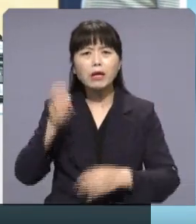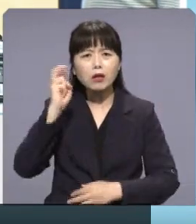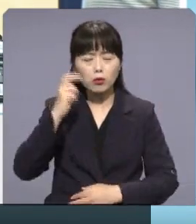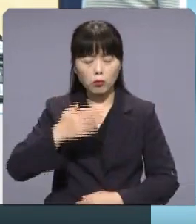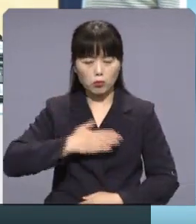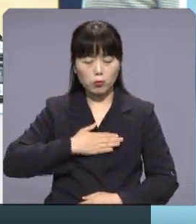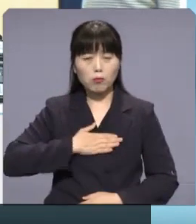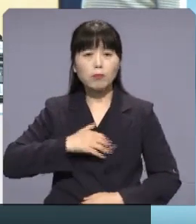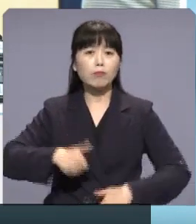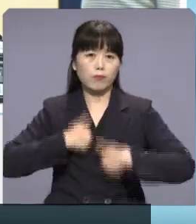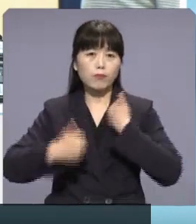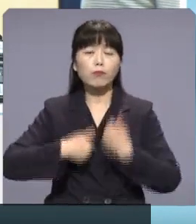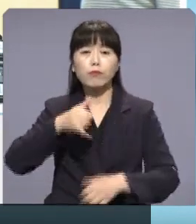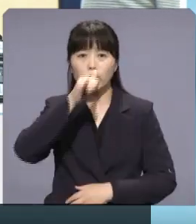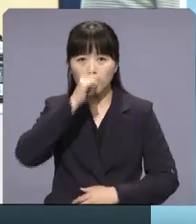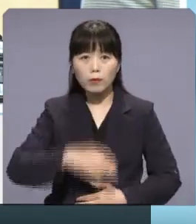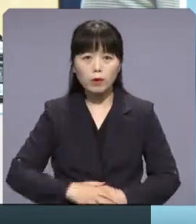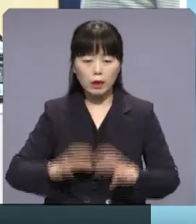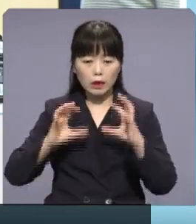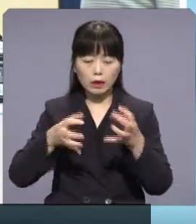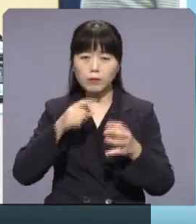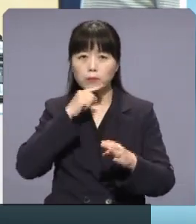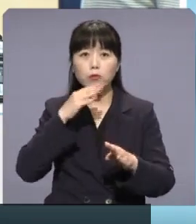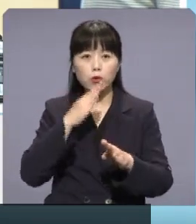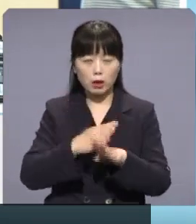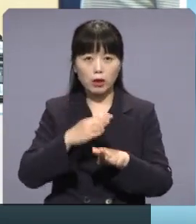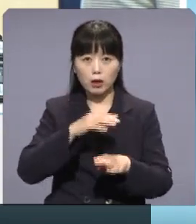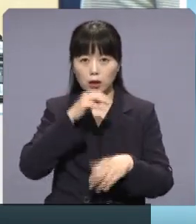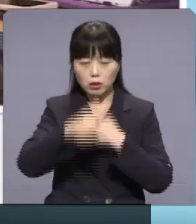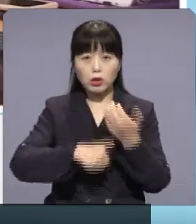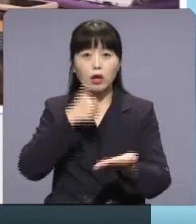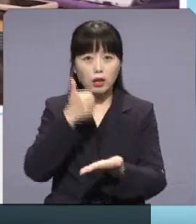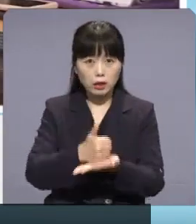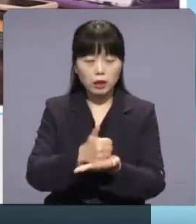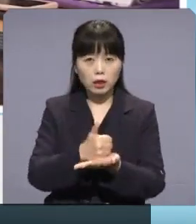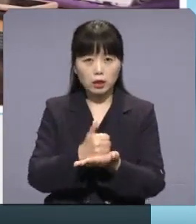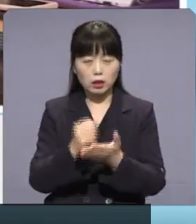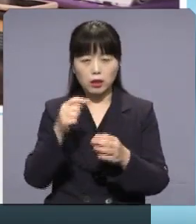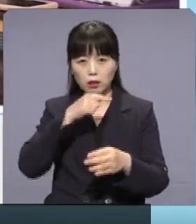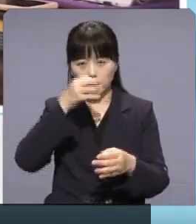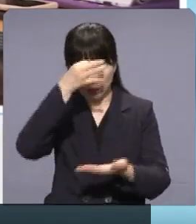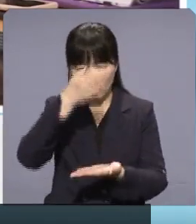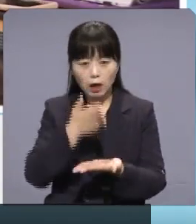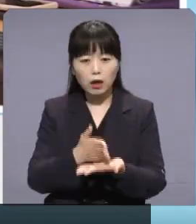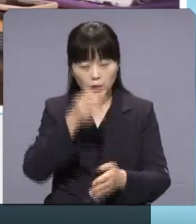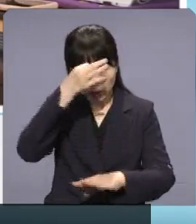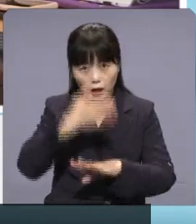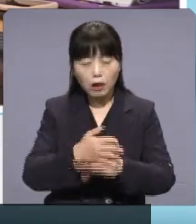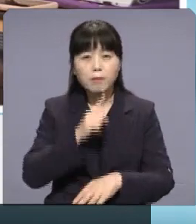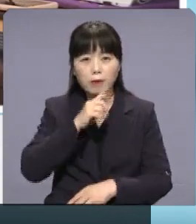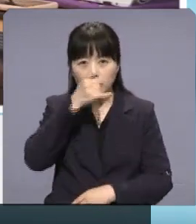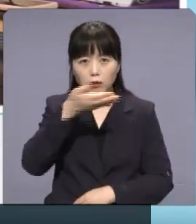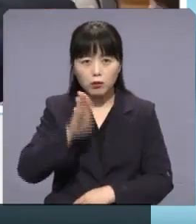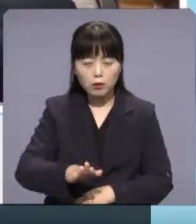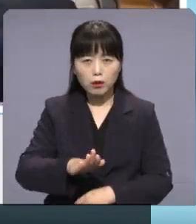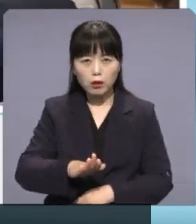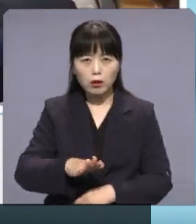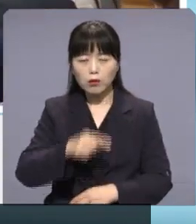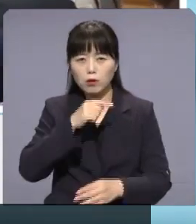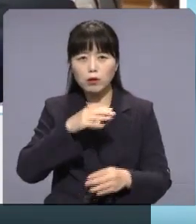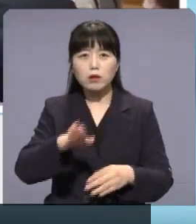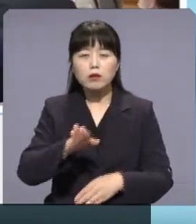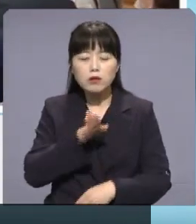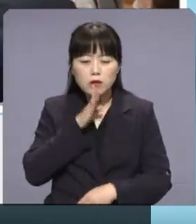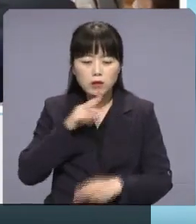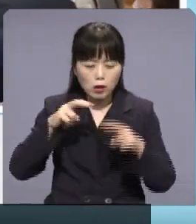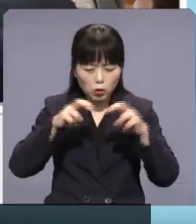저도 당연히 분노했고요. 그리고 김정은 위원장이 나중에 사과했다고는 하지만 진상규명 조사하는 데 요구는 또 받아들이지 않았잖아요.